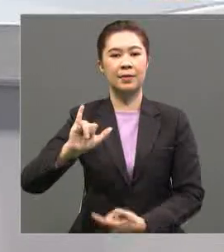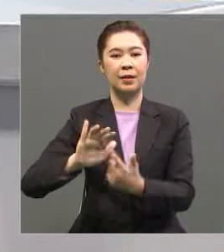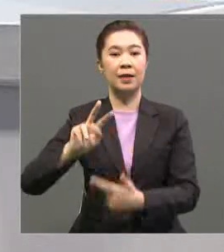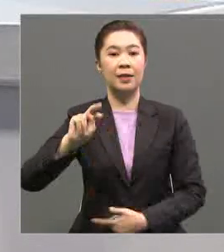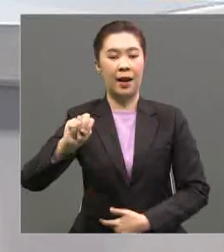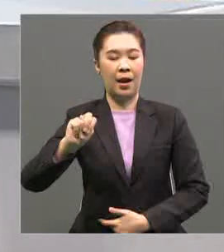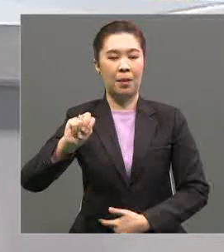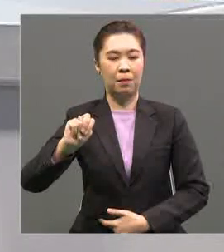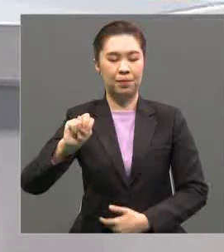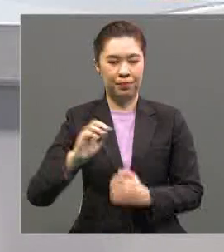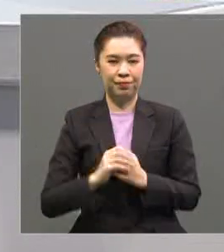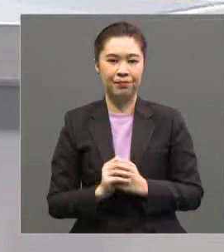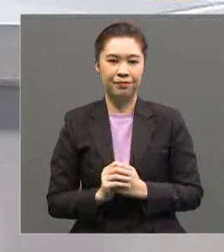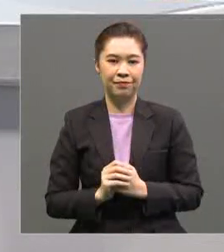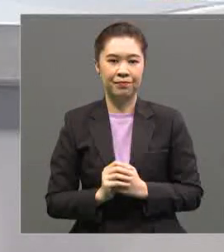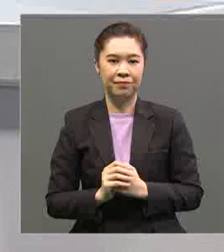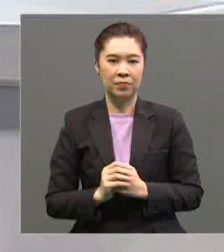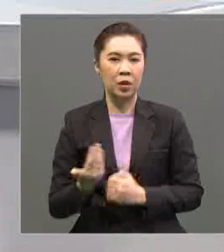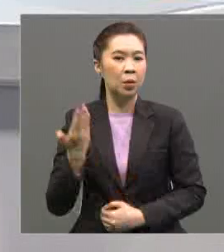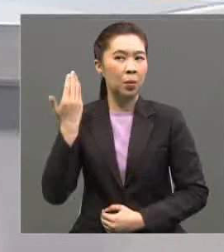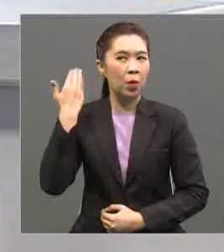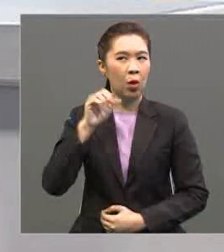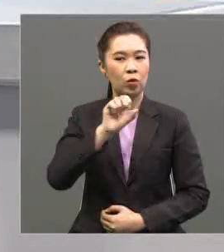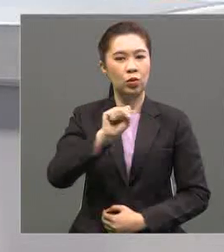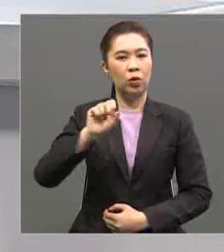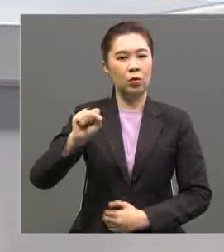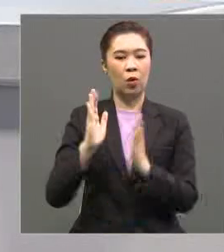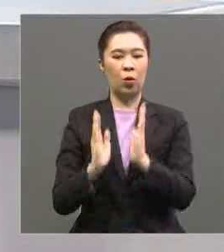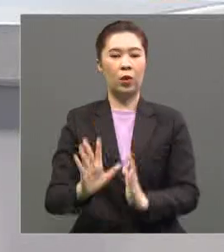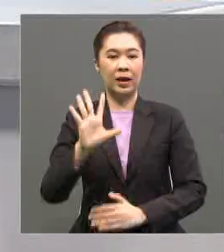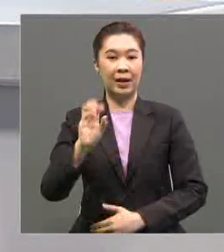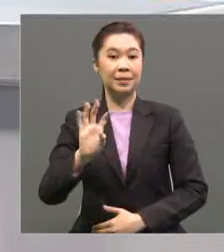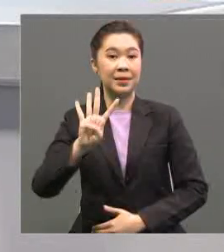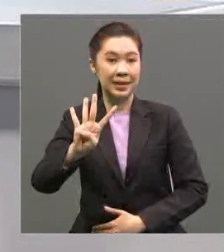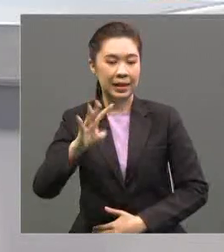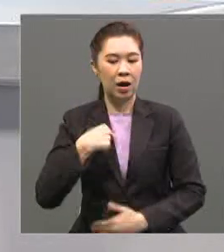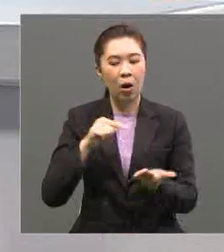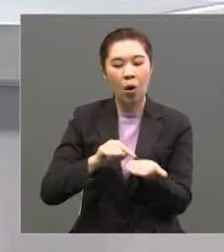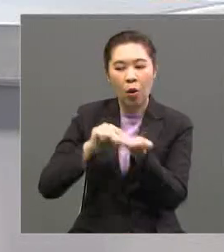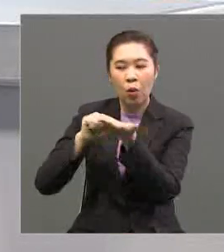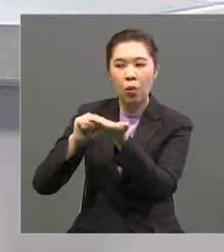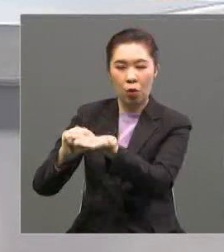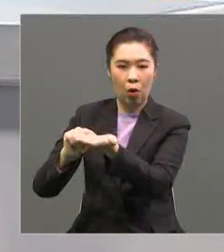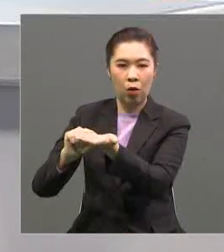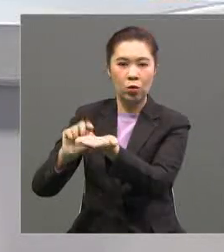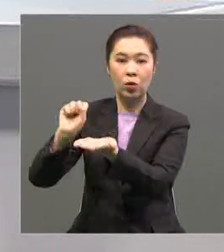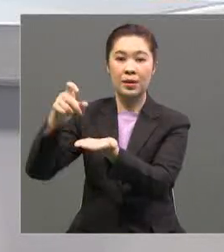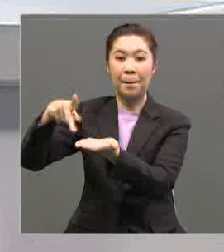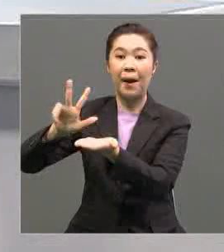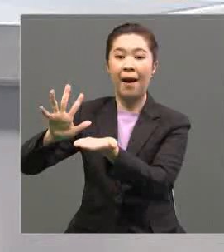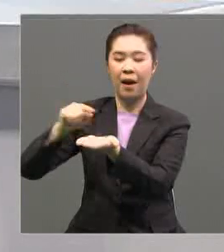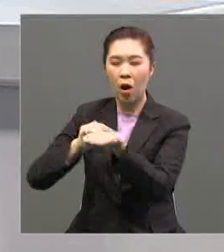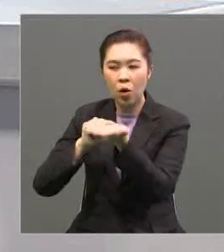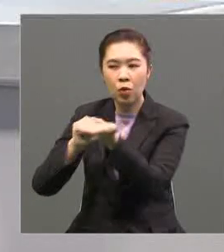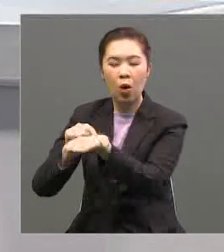นาคมคือย้อนกลับไปก่อนอันนี้เขาจะมีส.ส.เนี่ยประมาณ54คนยื่นคำร้องต่อประธานสภาผู้แทนราษฎรนะคะเนื่องจ